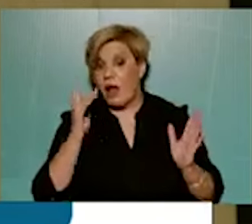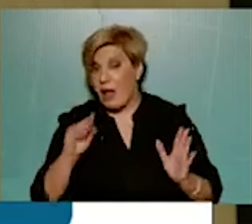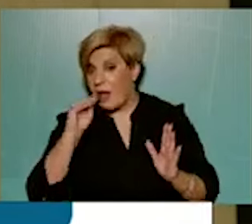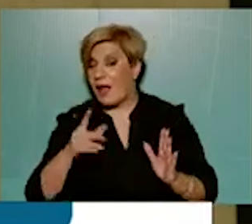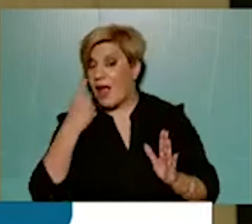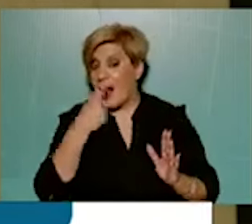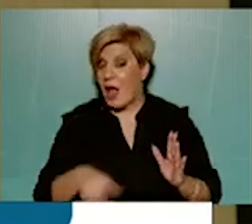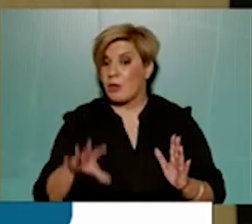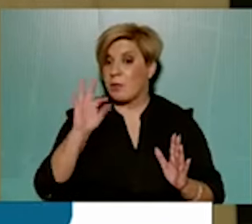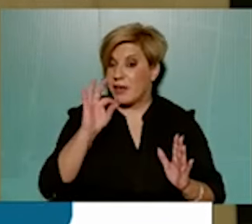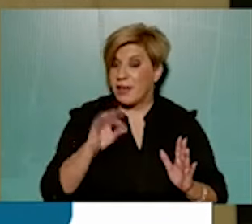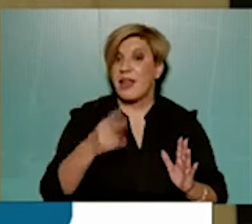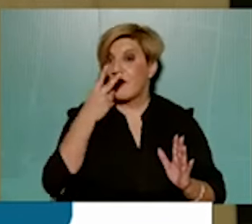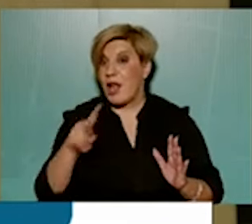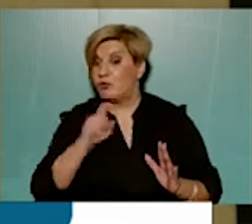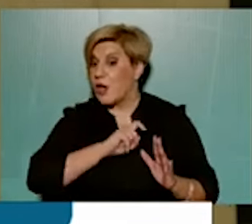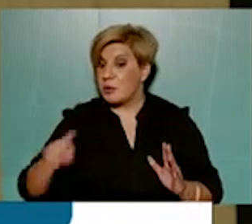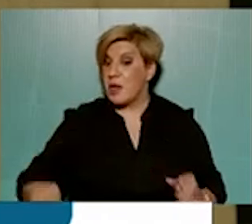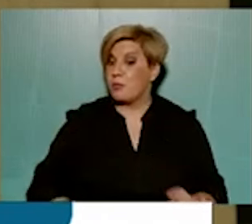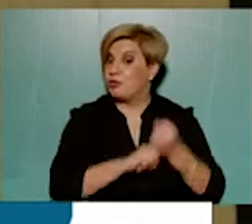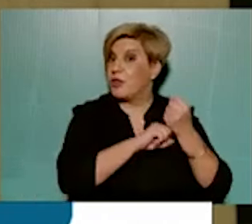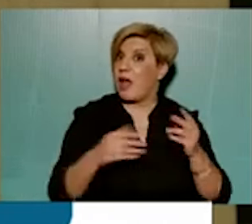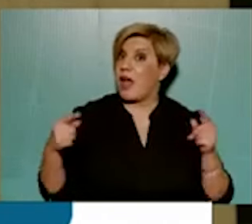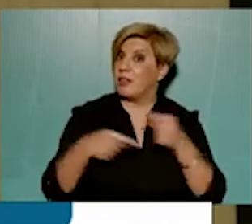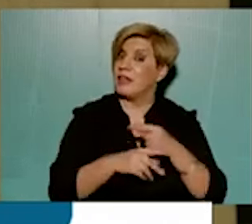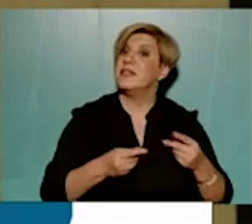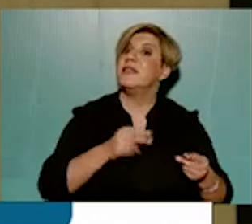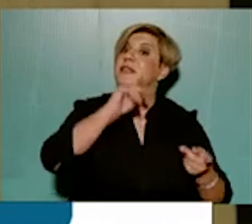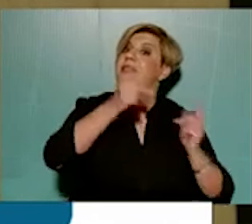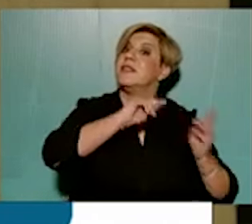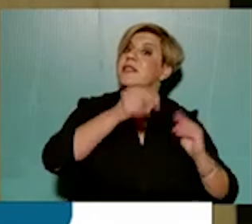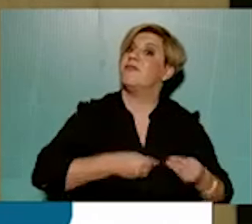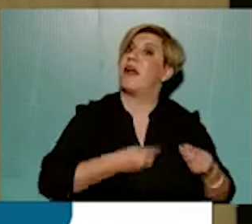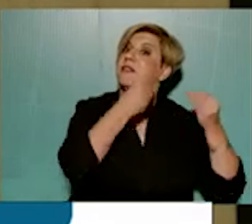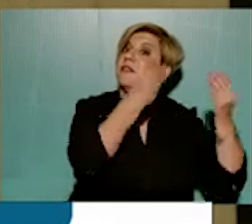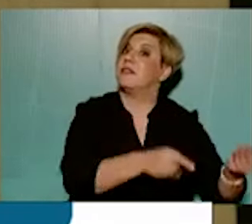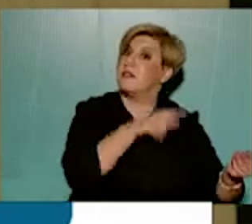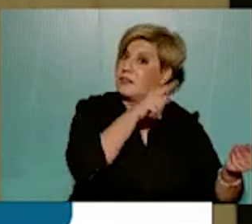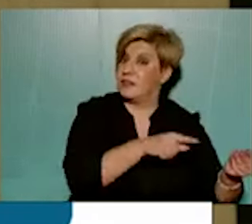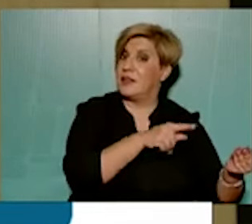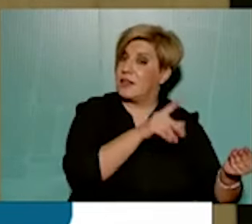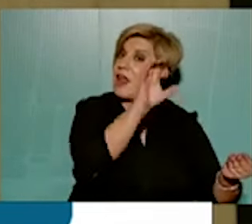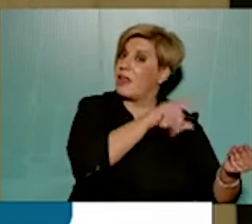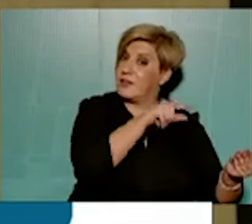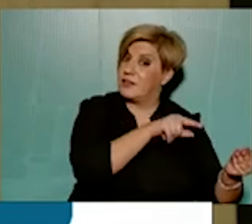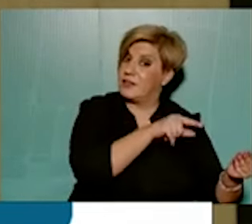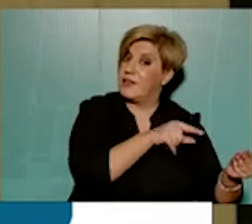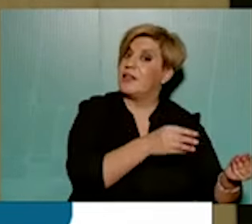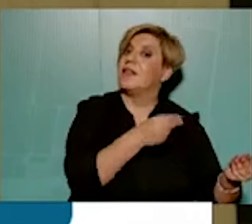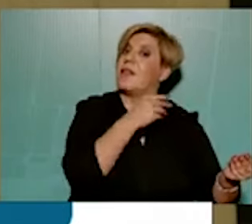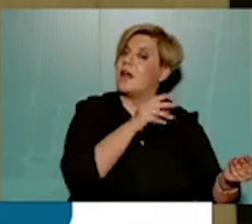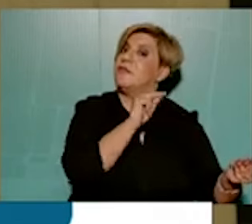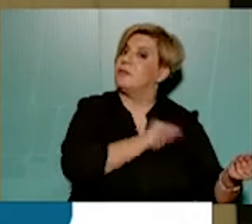βρίσκονται 150-200 εκατομμύρια για να υποστηριχθεί η σύμβαση παραχώρησης σε ανάδοχο, ο οποίος θα κερδοφορεί στην πρώην δημόσια